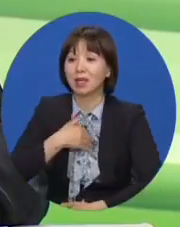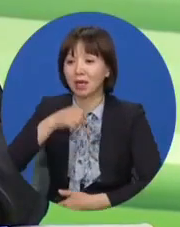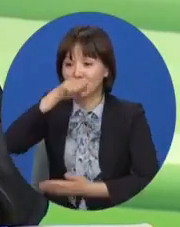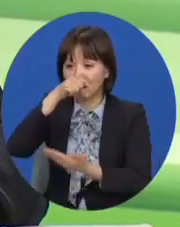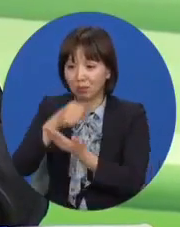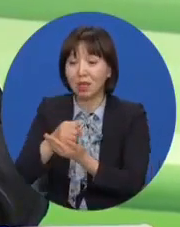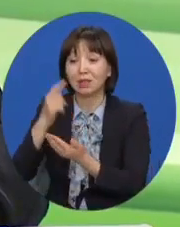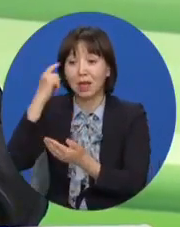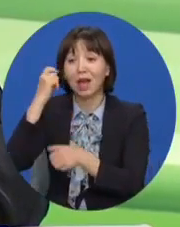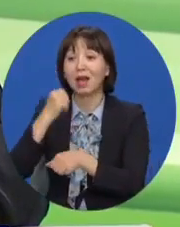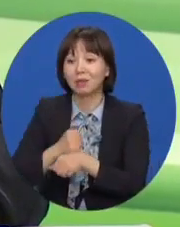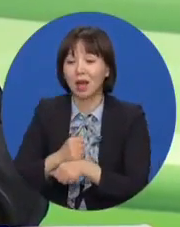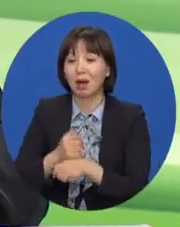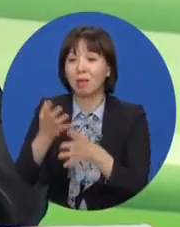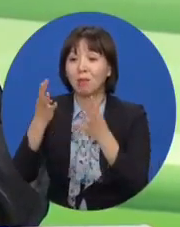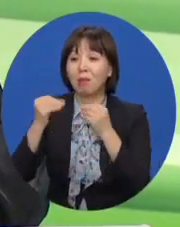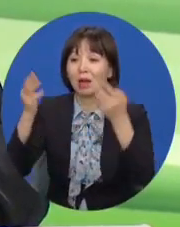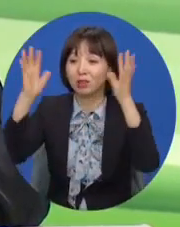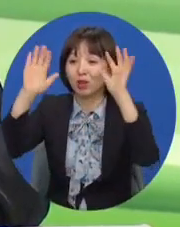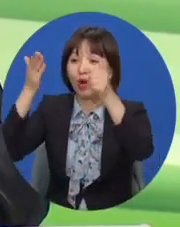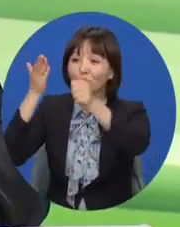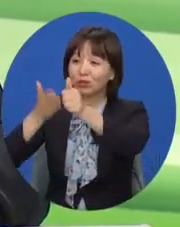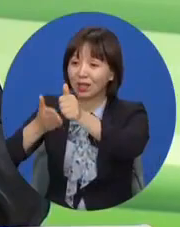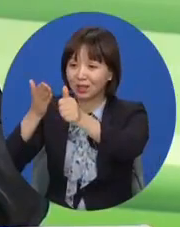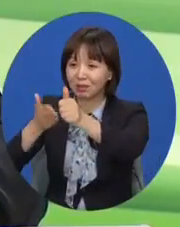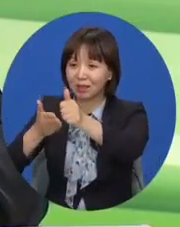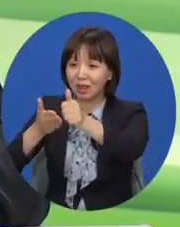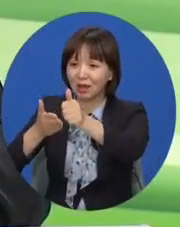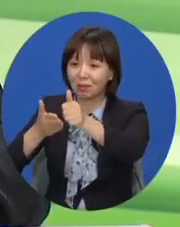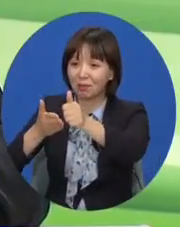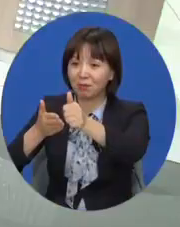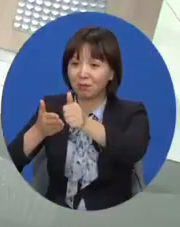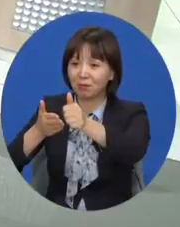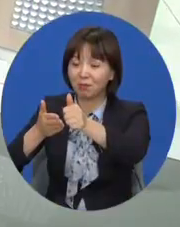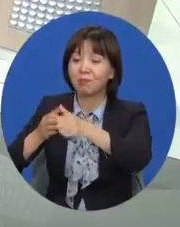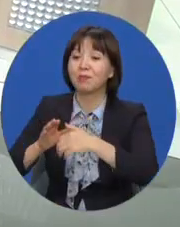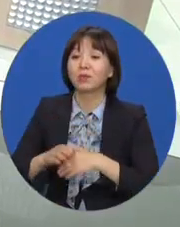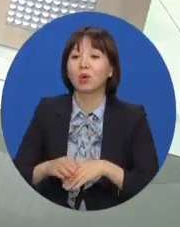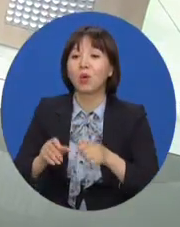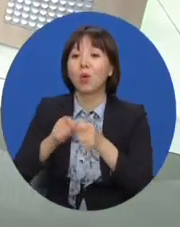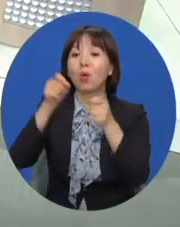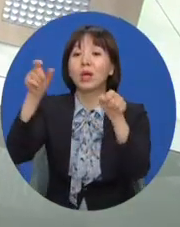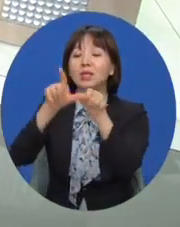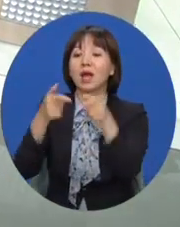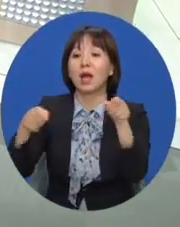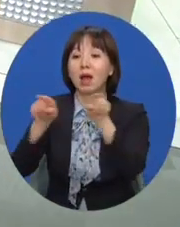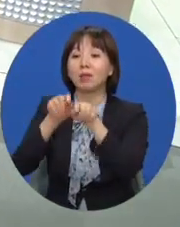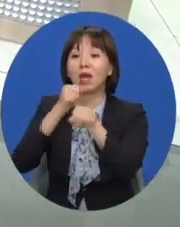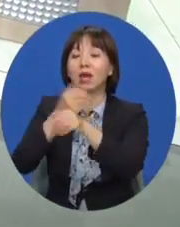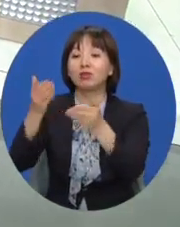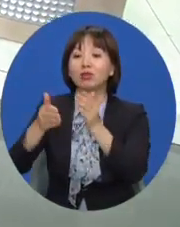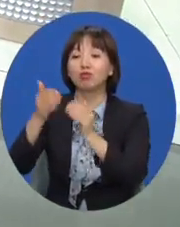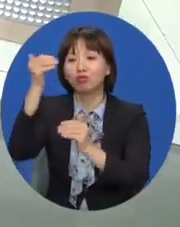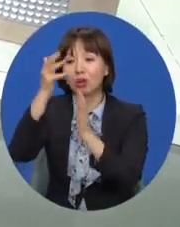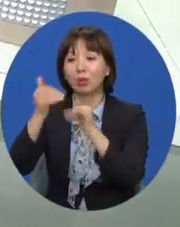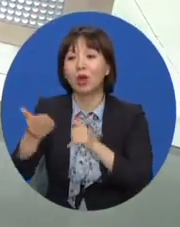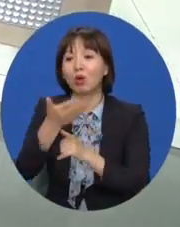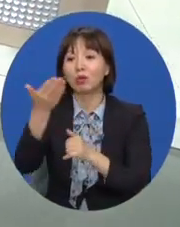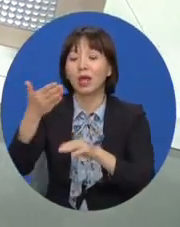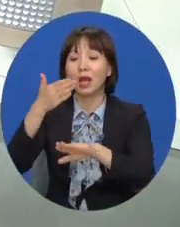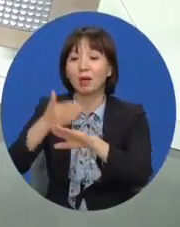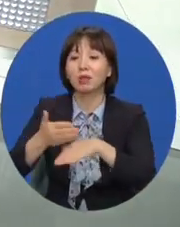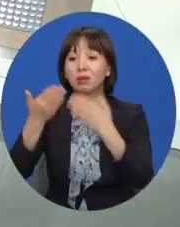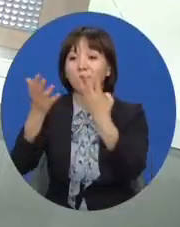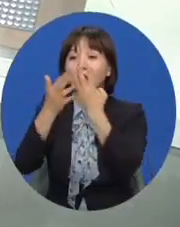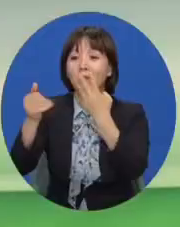적임자라고 생각합니다. 많은 성원을 부탁드리겠습니다. 네. 자, 오랜 시간 동안 함께해 주신 시청자 여러분께도 감사드리겠습니다. 또 세